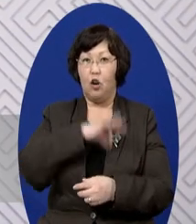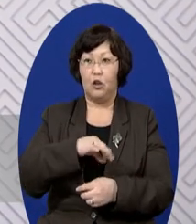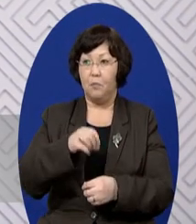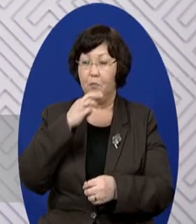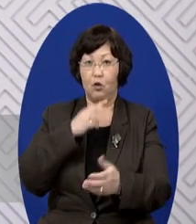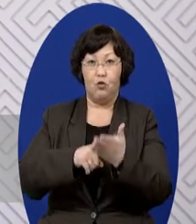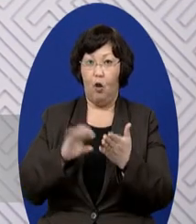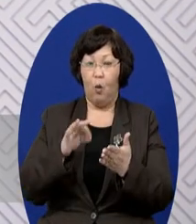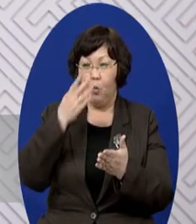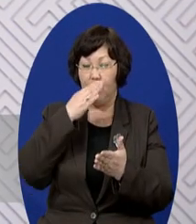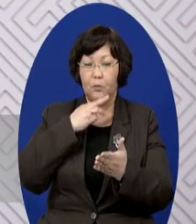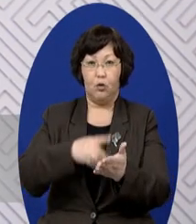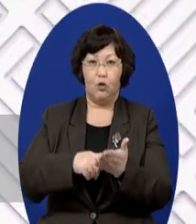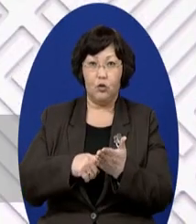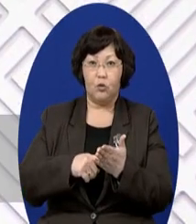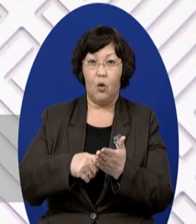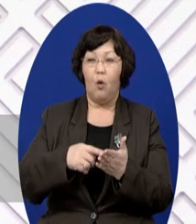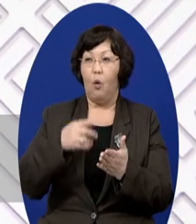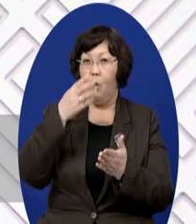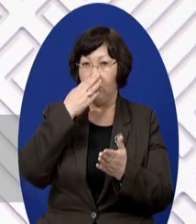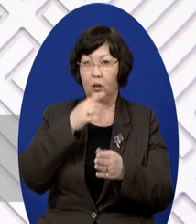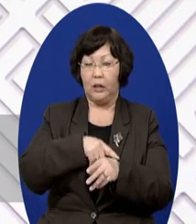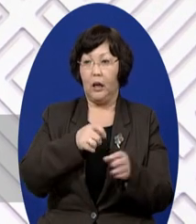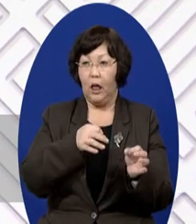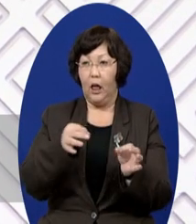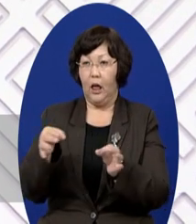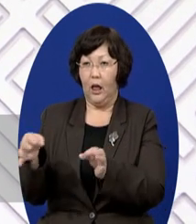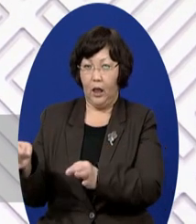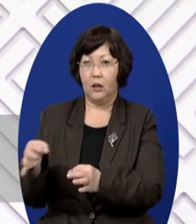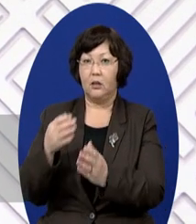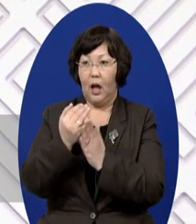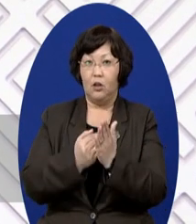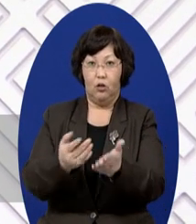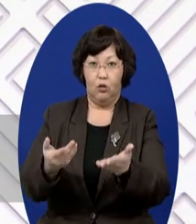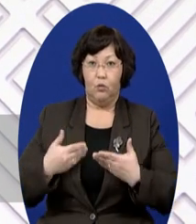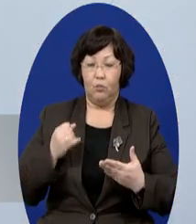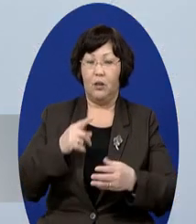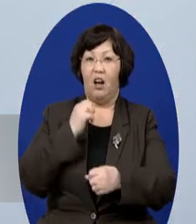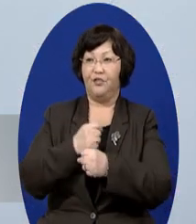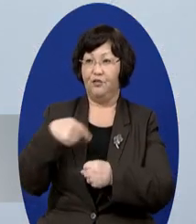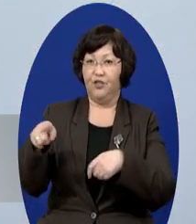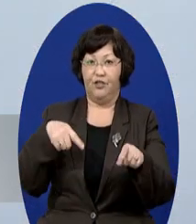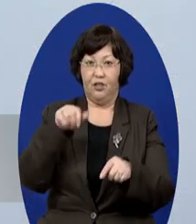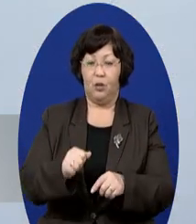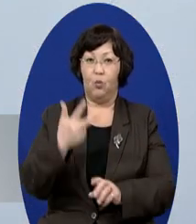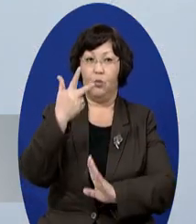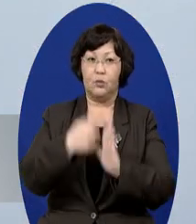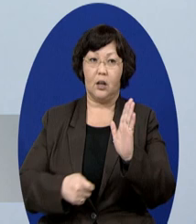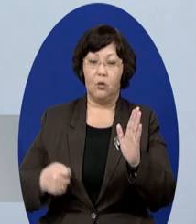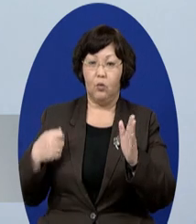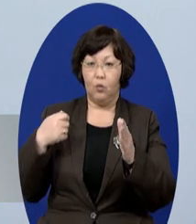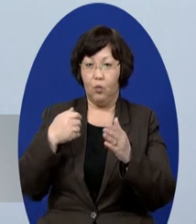худал мэдүүлсэн хөрөнгө орлогын мэдүүлгээ удаа дараа хугацаа хожимдуулж гаргасан бол албан тушаалын цалингийн хэмжээг 3 сар хүртэлх